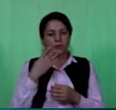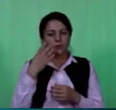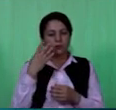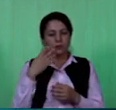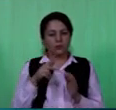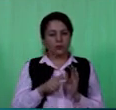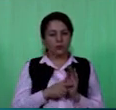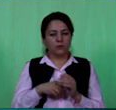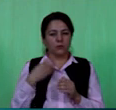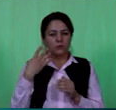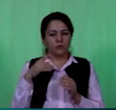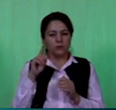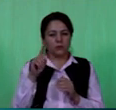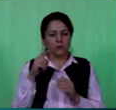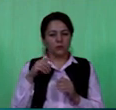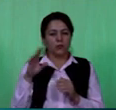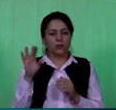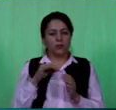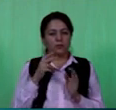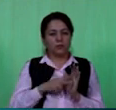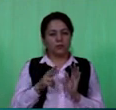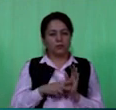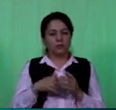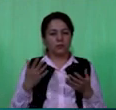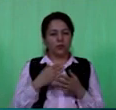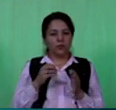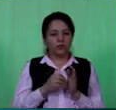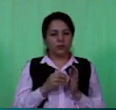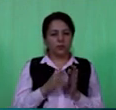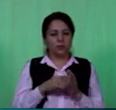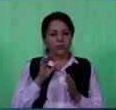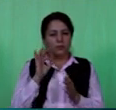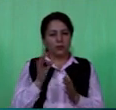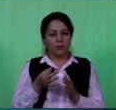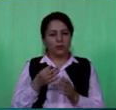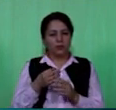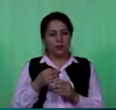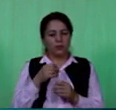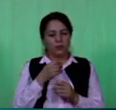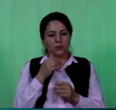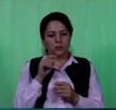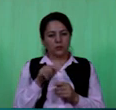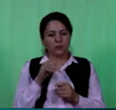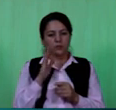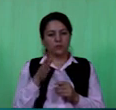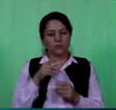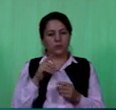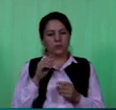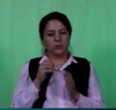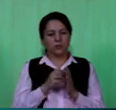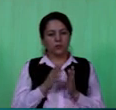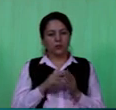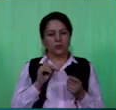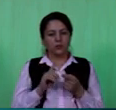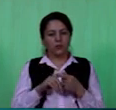4741 88 какой знак правильно здесь будет знак сложении сумма